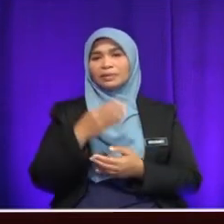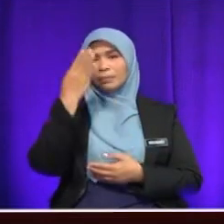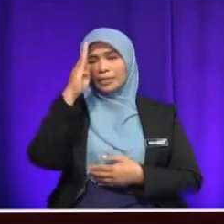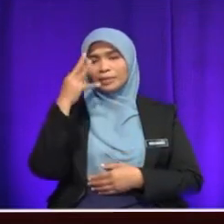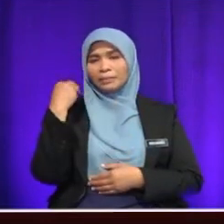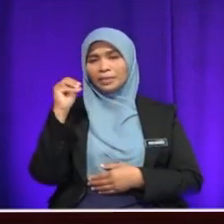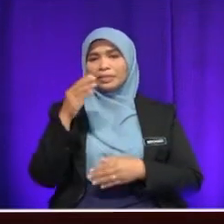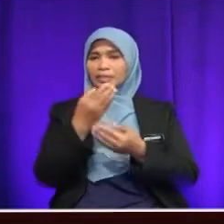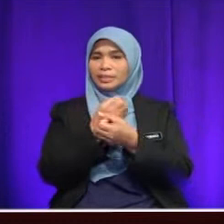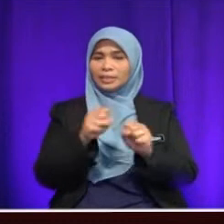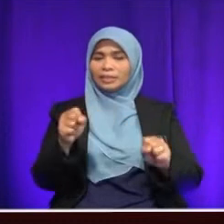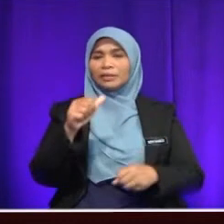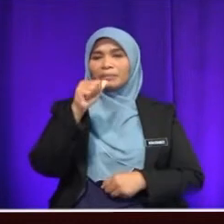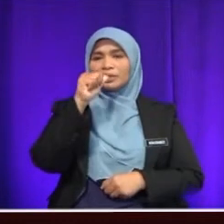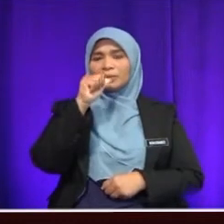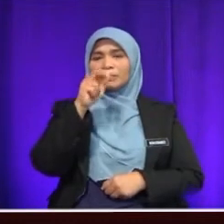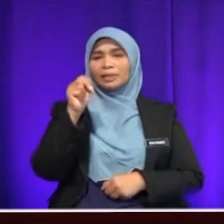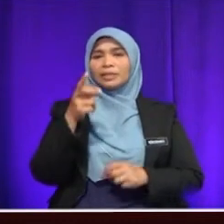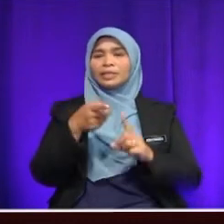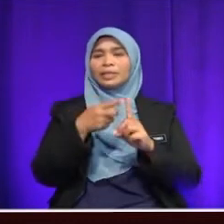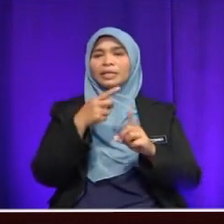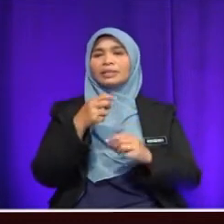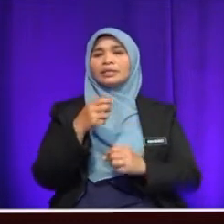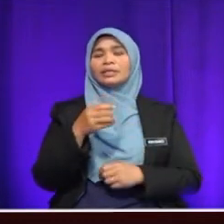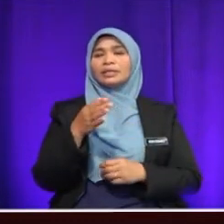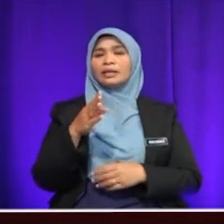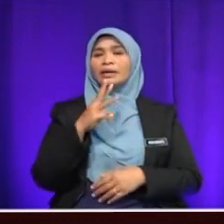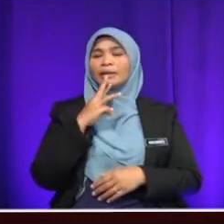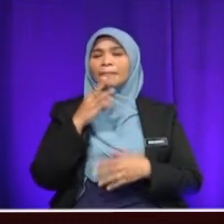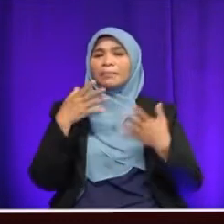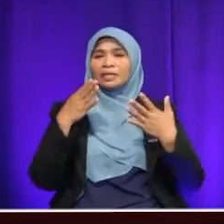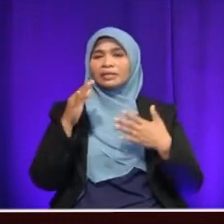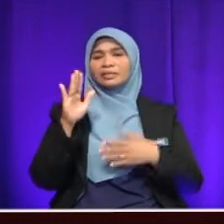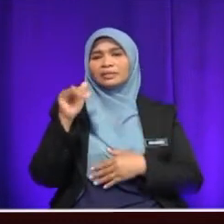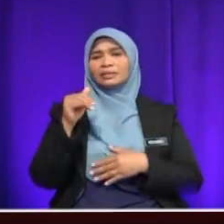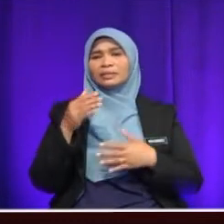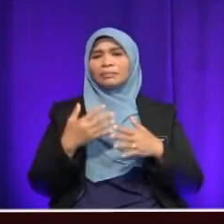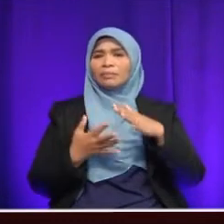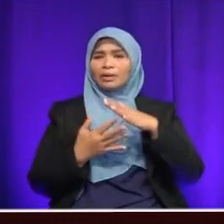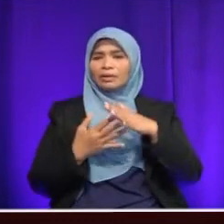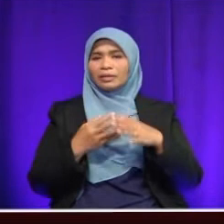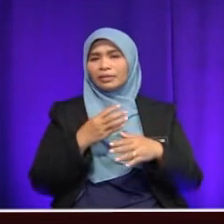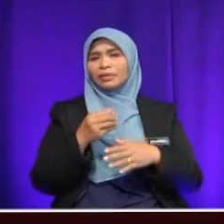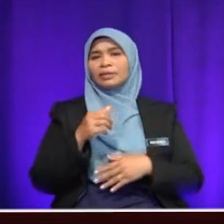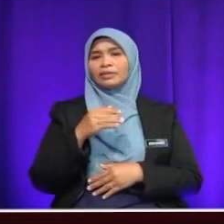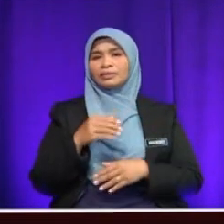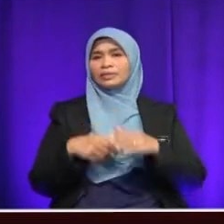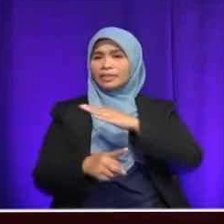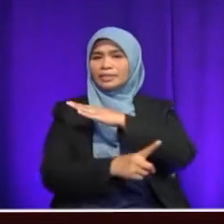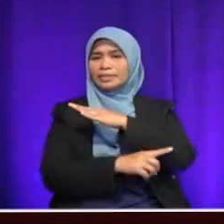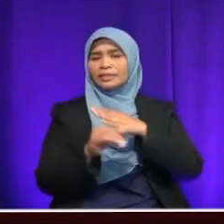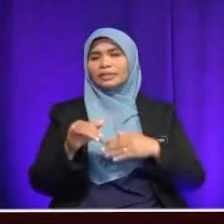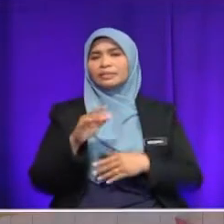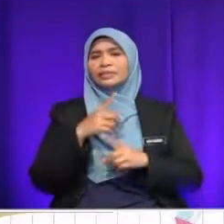mereka disediakan minuman daripada air panas yang menggelegak dan azab yang pedih kerana mereka kufur ketika